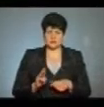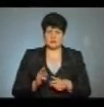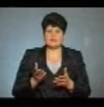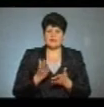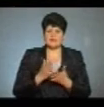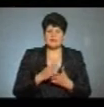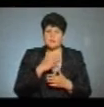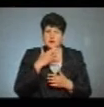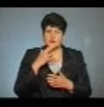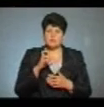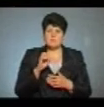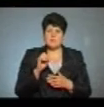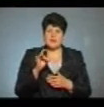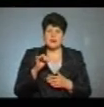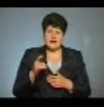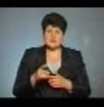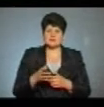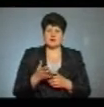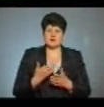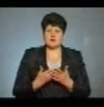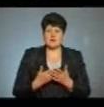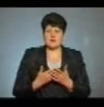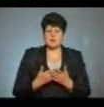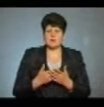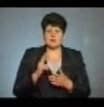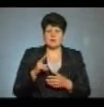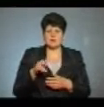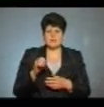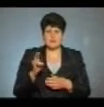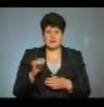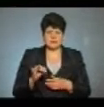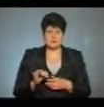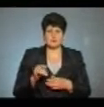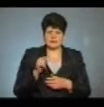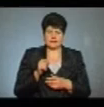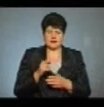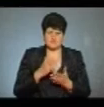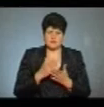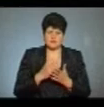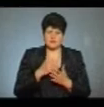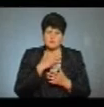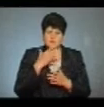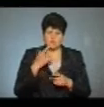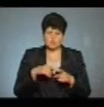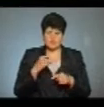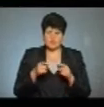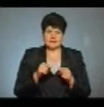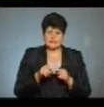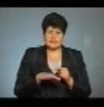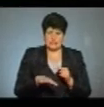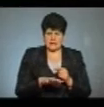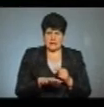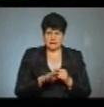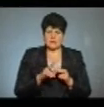берез, де багато кленового, кленів дерев, там скупчується листя, то на тих ділянках,